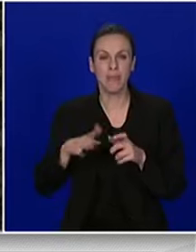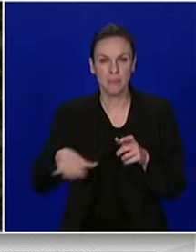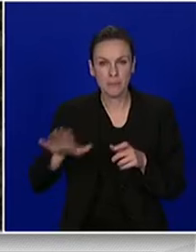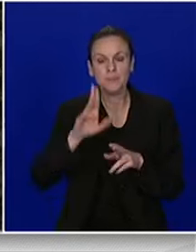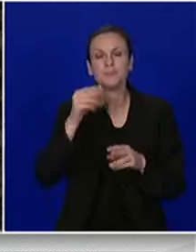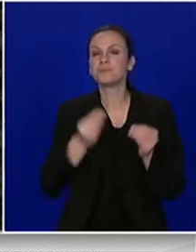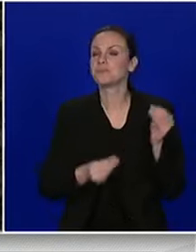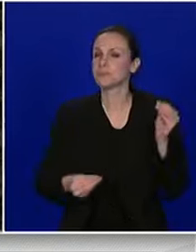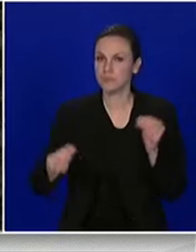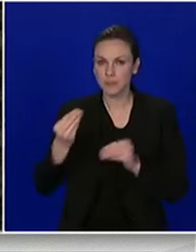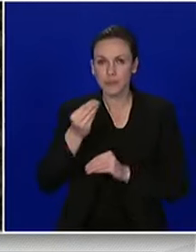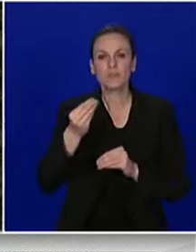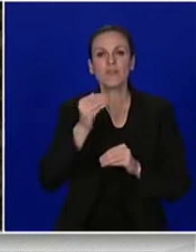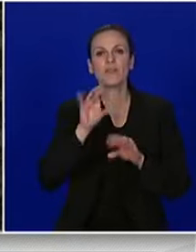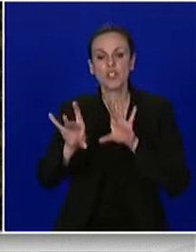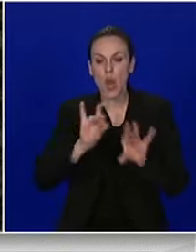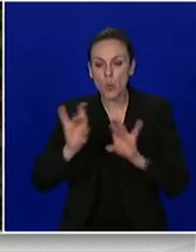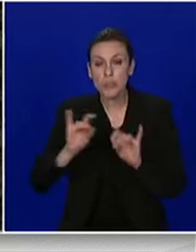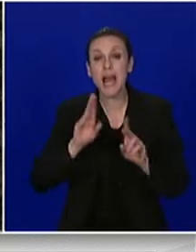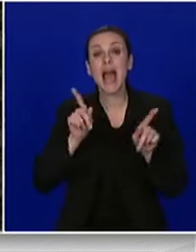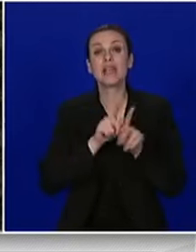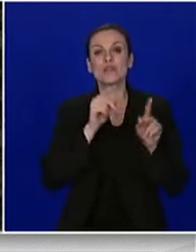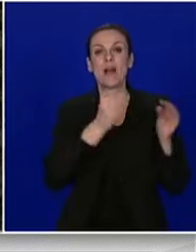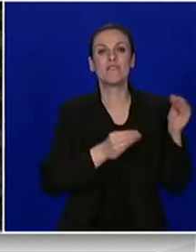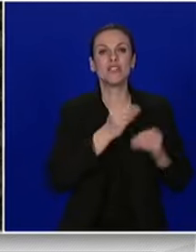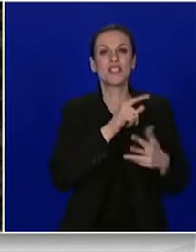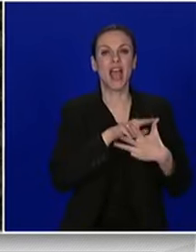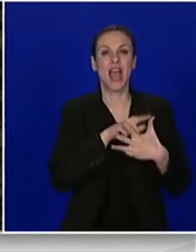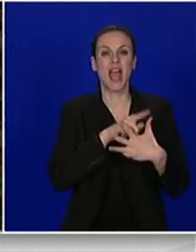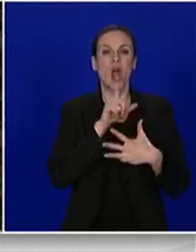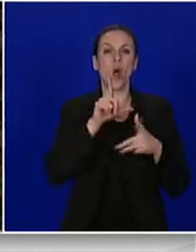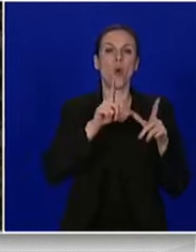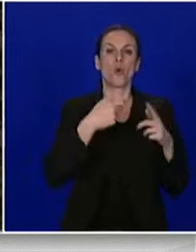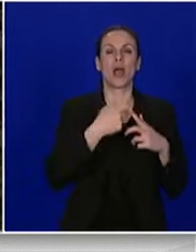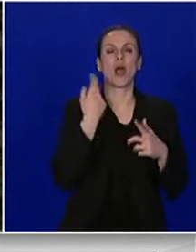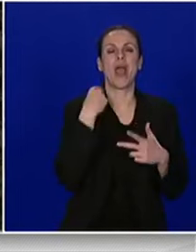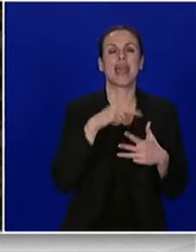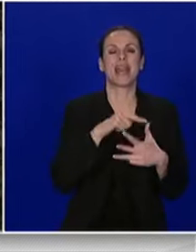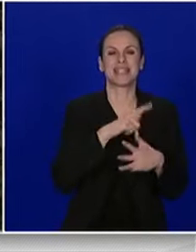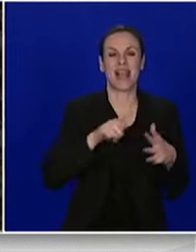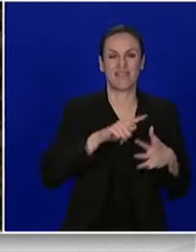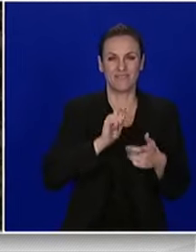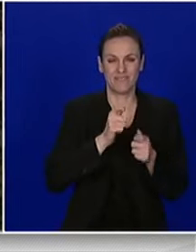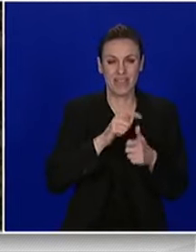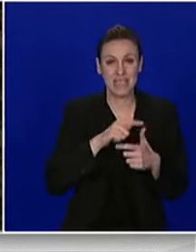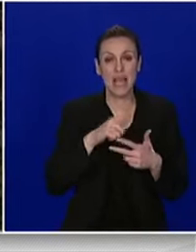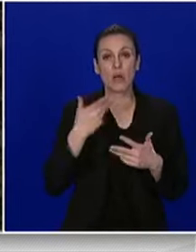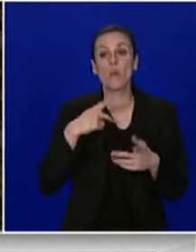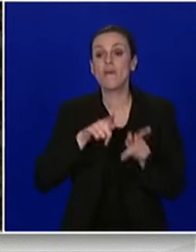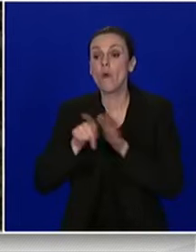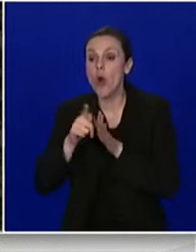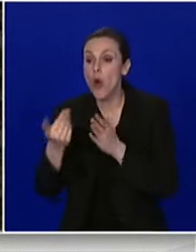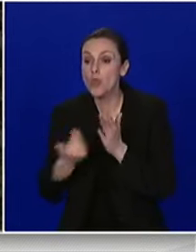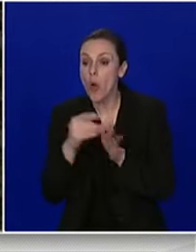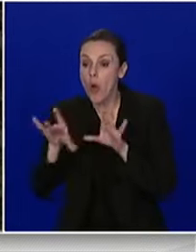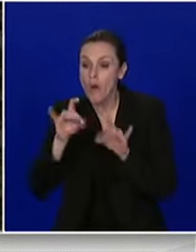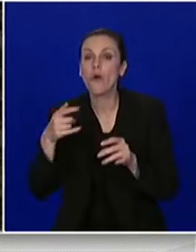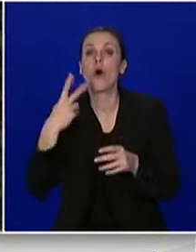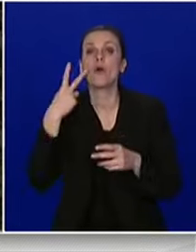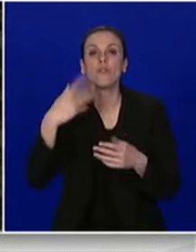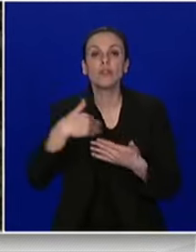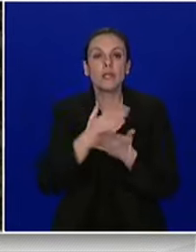više uzoraka, pa imamo i više UK soja. Kad dobijemo još sljedeće ove rezultate, onda ćemo malo napraviti